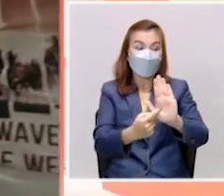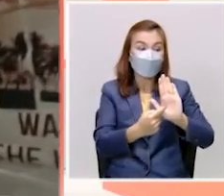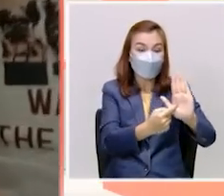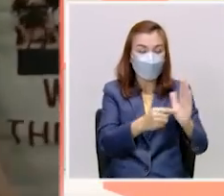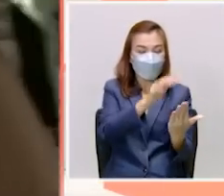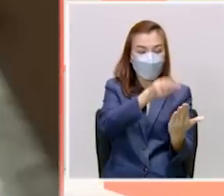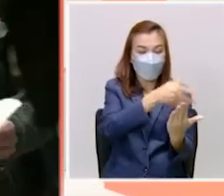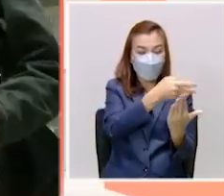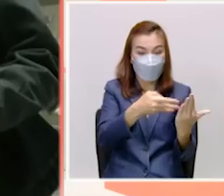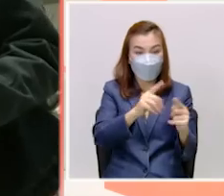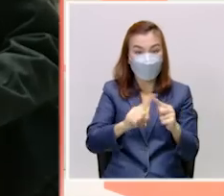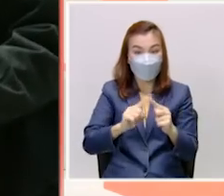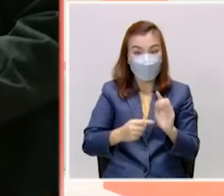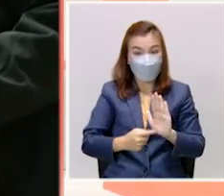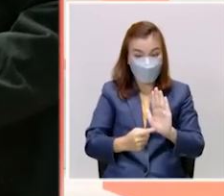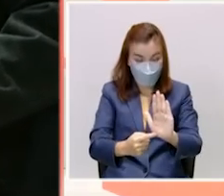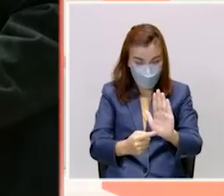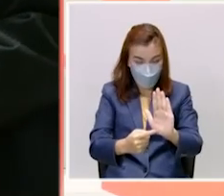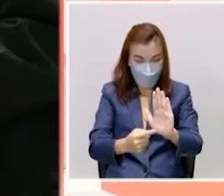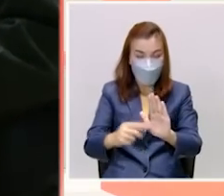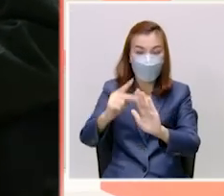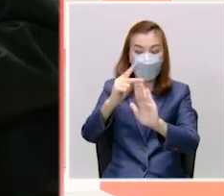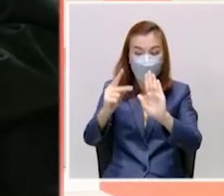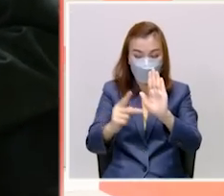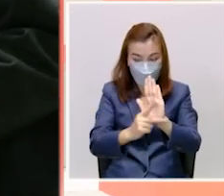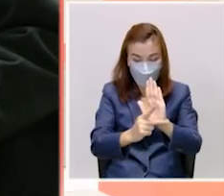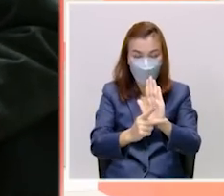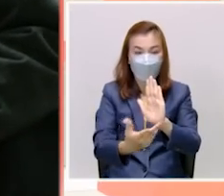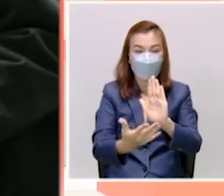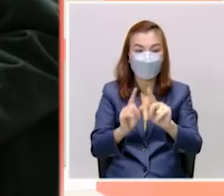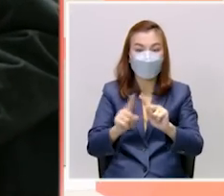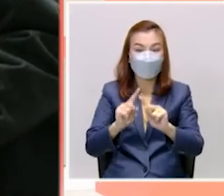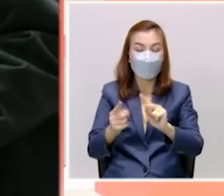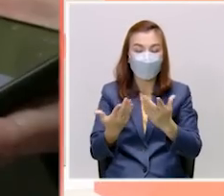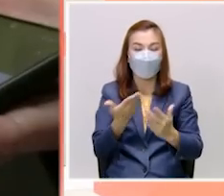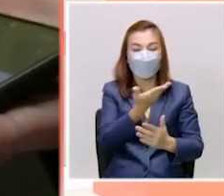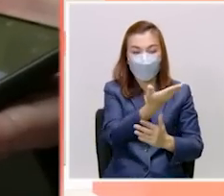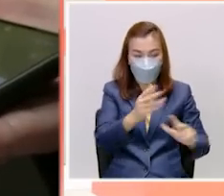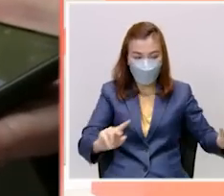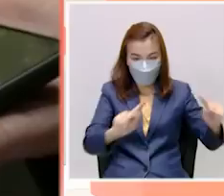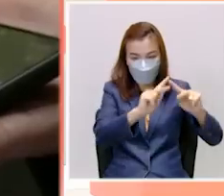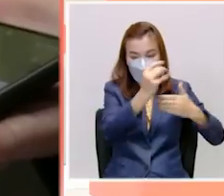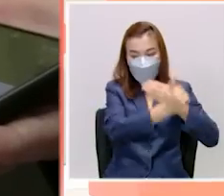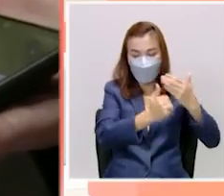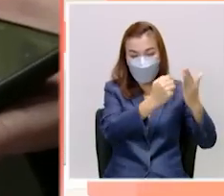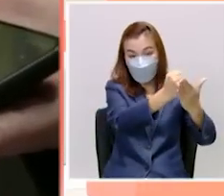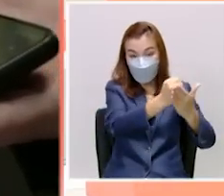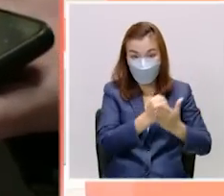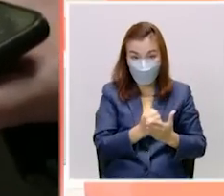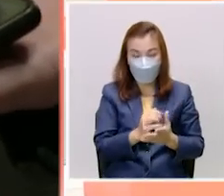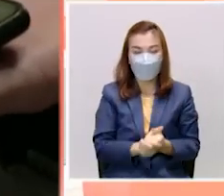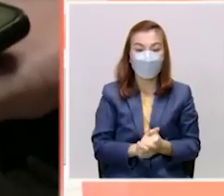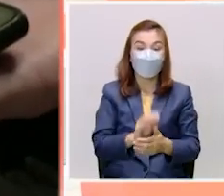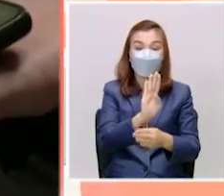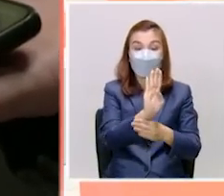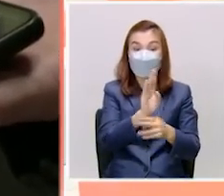างประเทศแบบเงื่อนไขบางเขาคิดว่าให้กระทรวงต่างประเทศช่วยอีกแรงหนึ่งนะครับสำหรับเอก